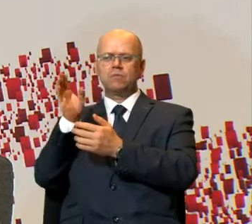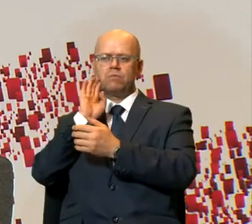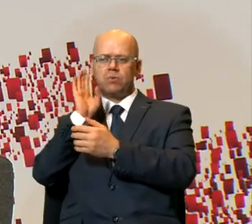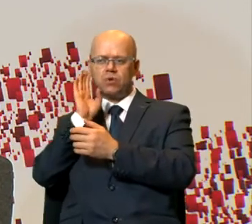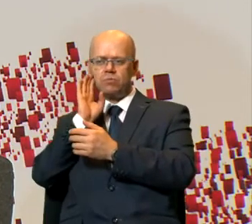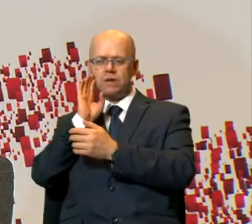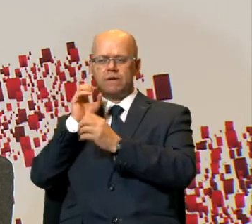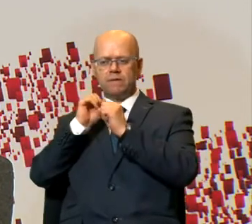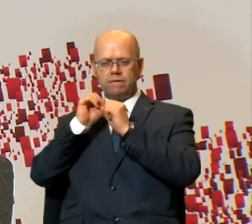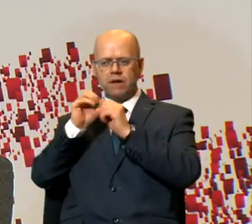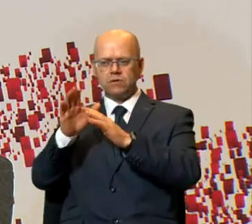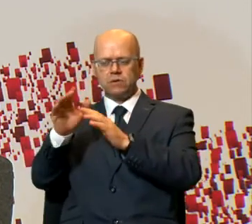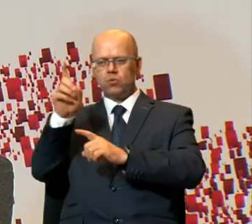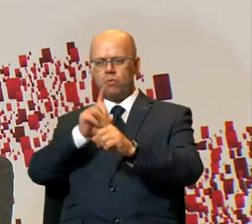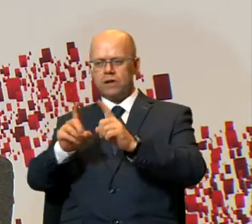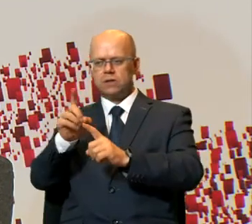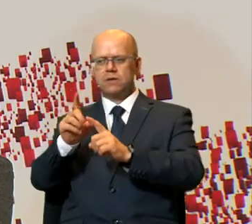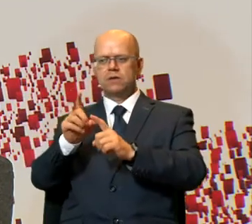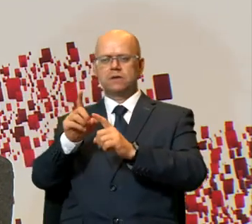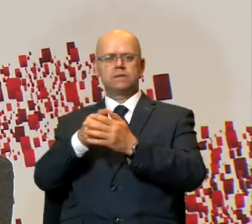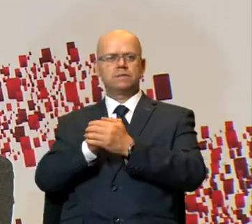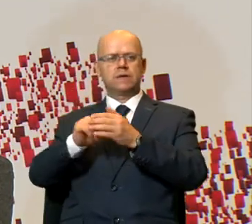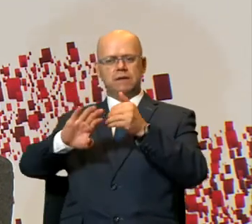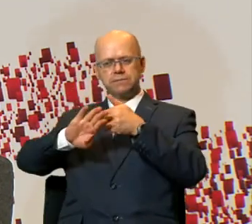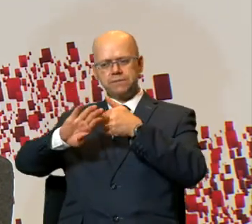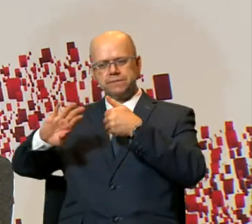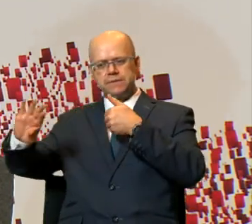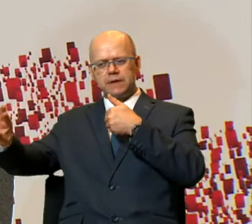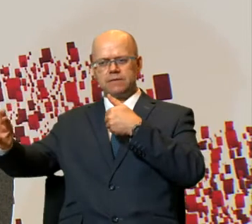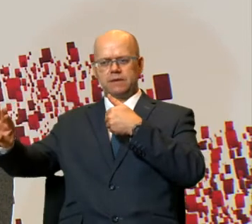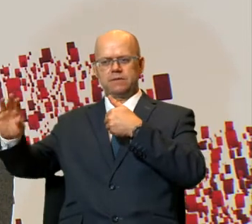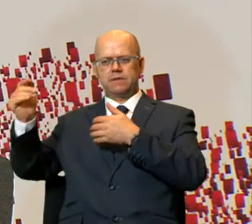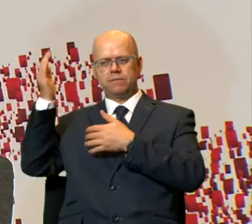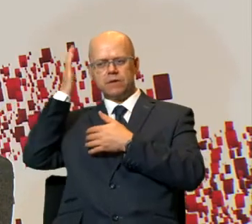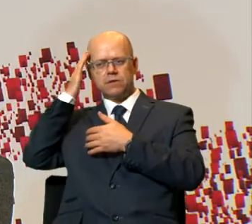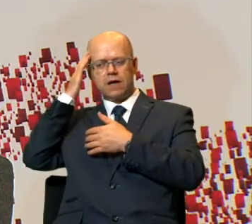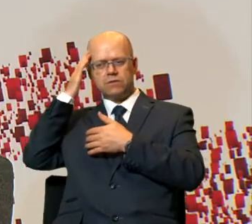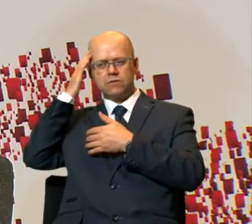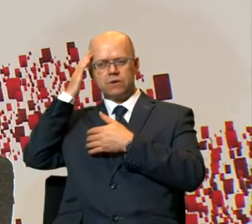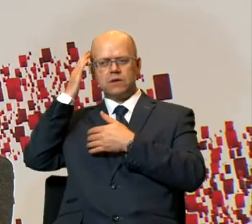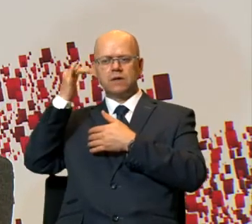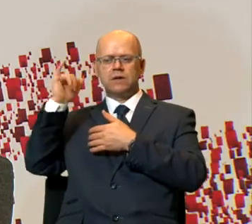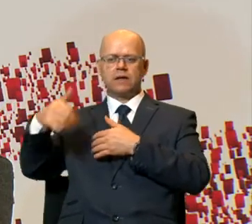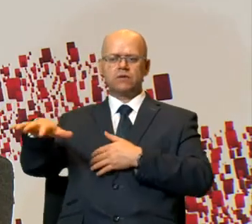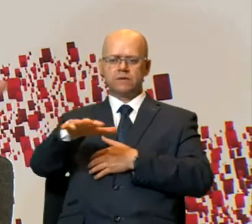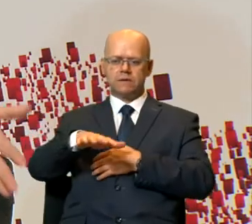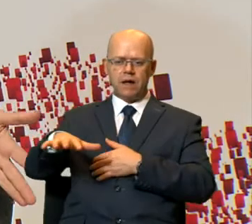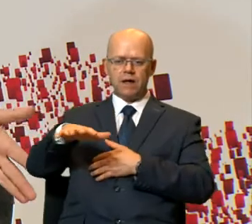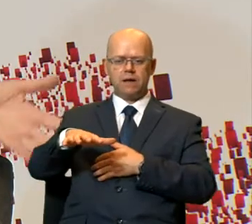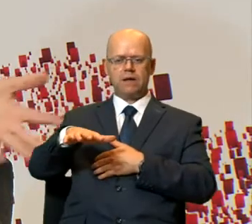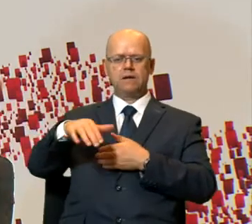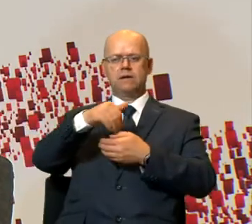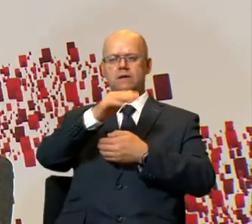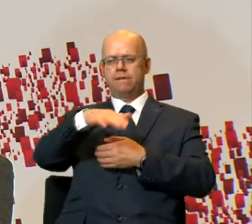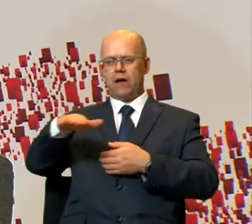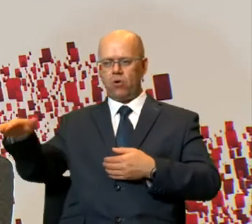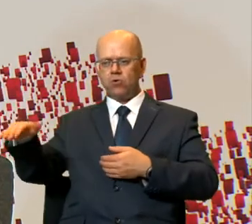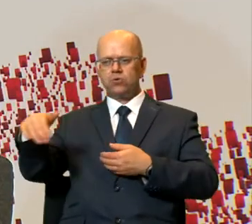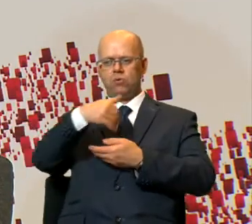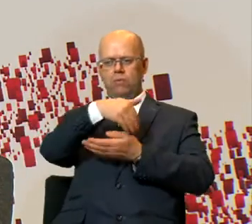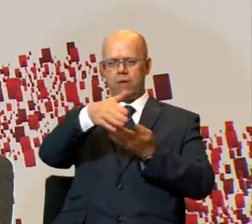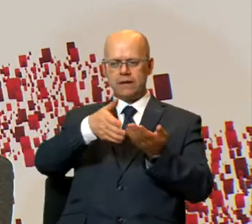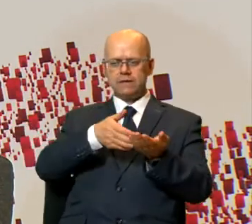podobnie tłumaczy nam ten dystans mieszkańców jakiegoś terenu, kraju, narodu, chociaż oczywiście